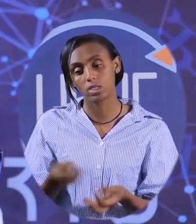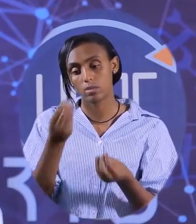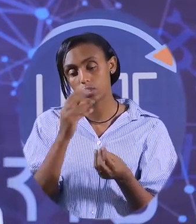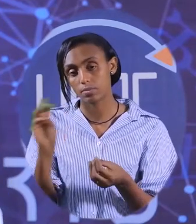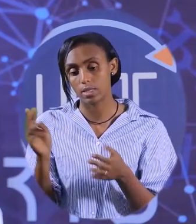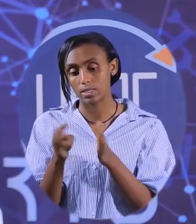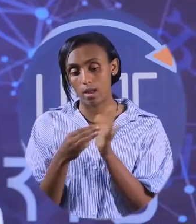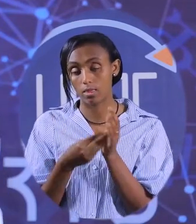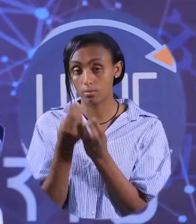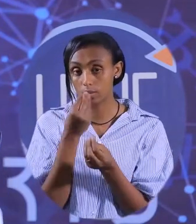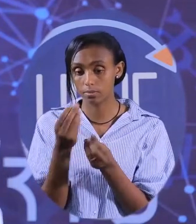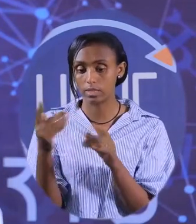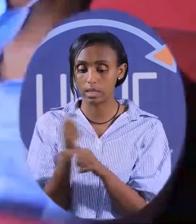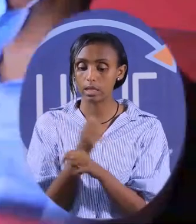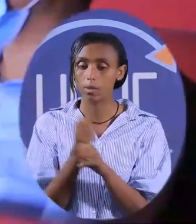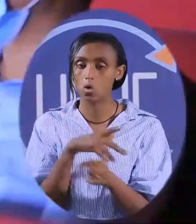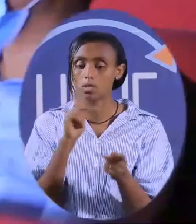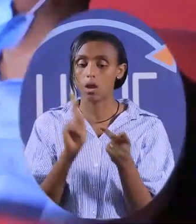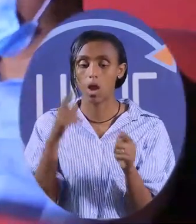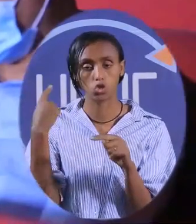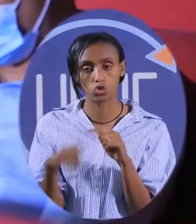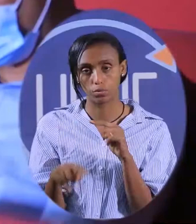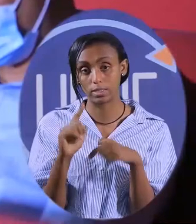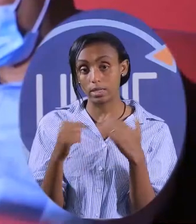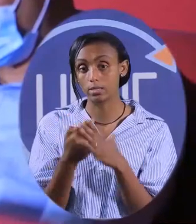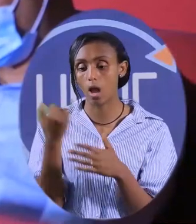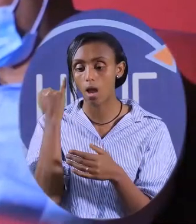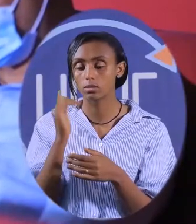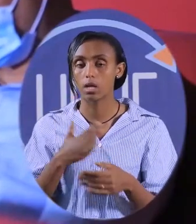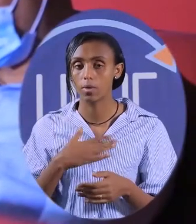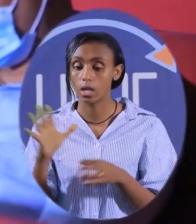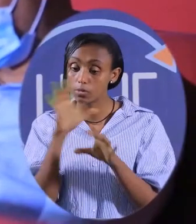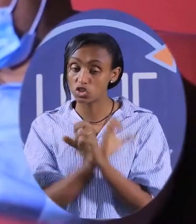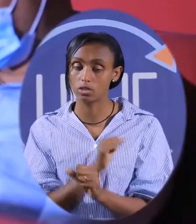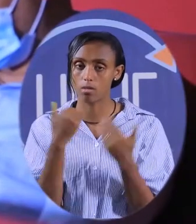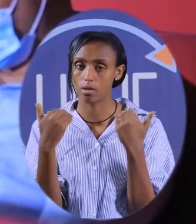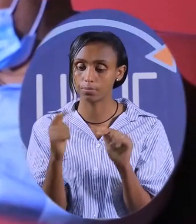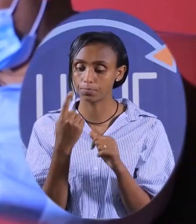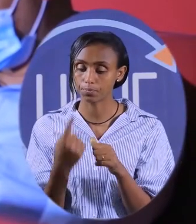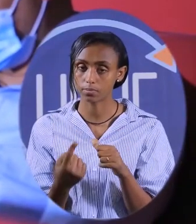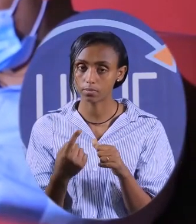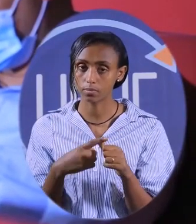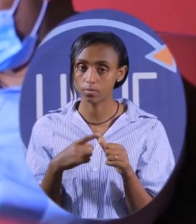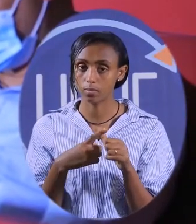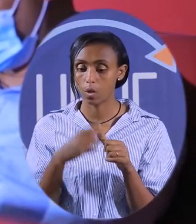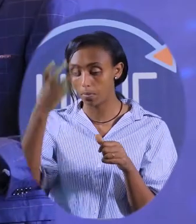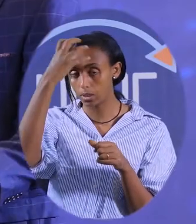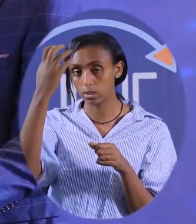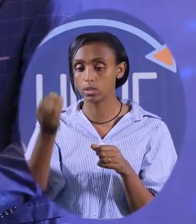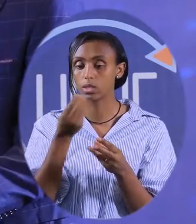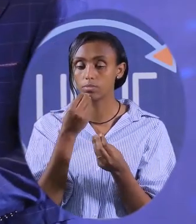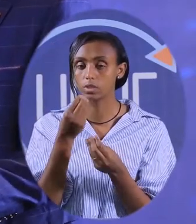የምግብና ሥርዓተ ምግብ ትግበራው ሊሳካ አይችልም። ስለዚህ ሐሳቤን ለማጠቃለል አንደኛ መንግስት